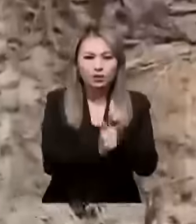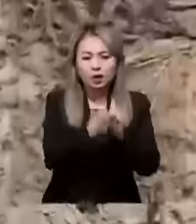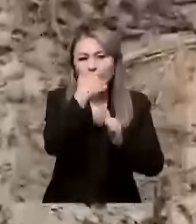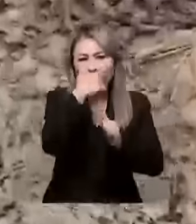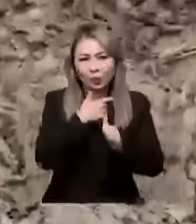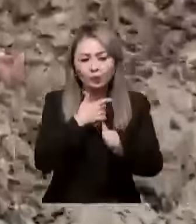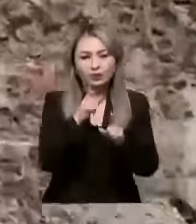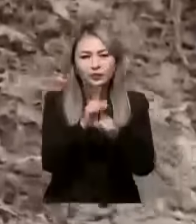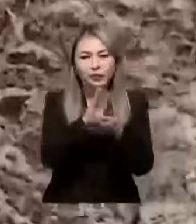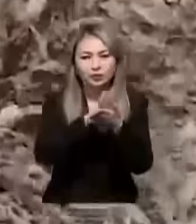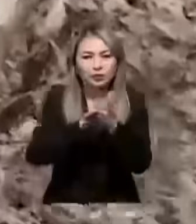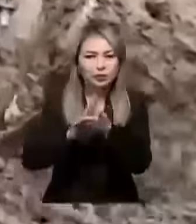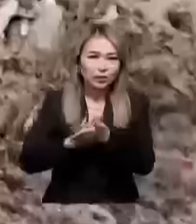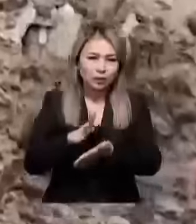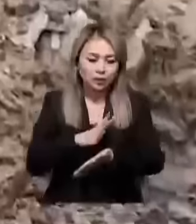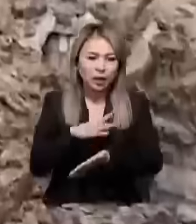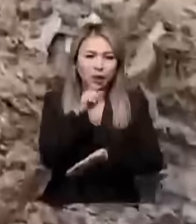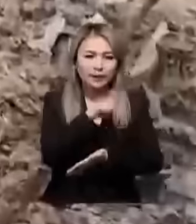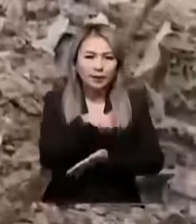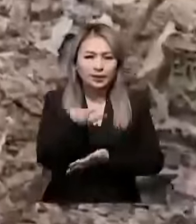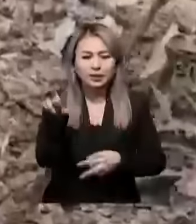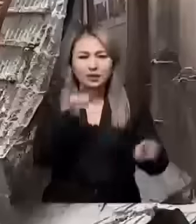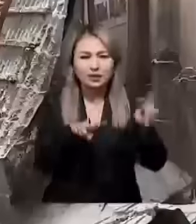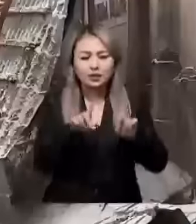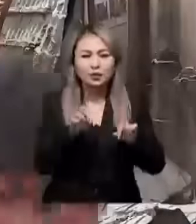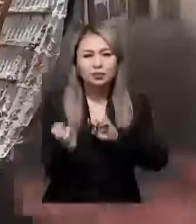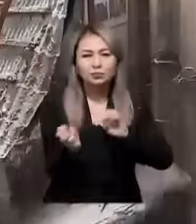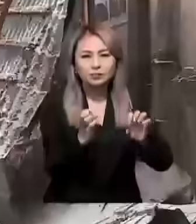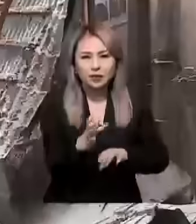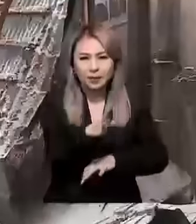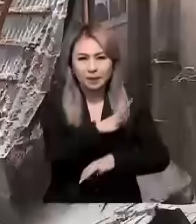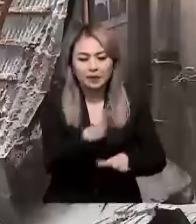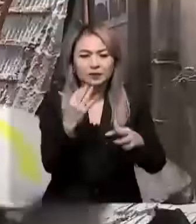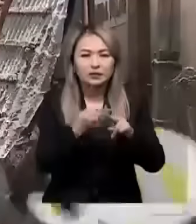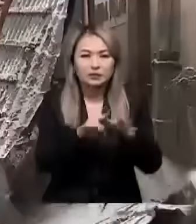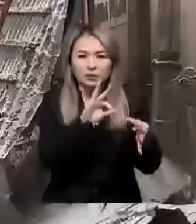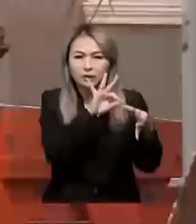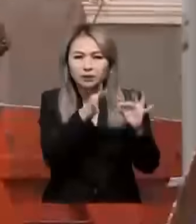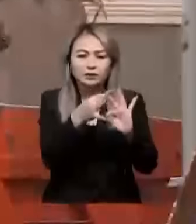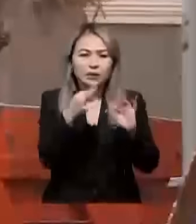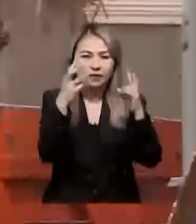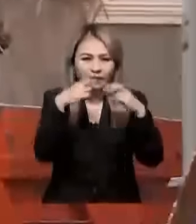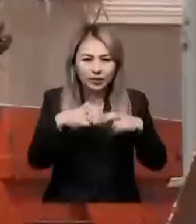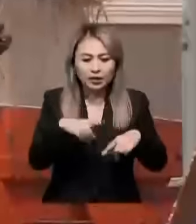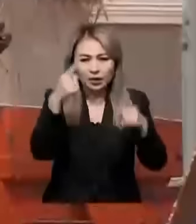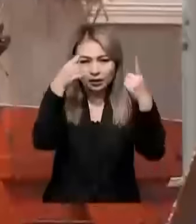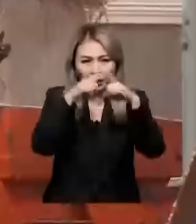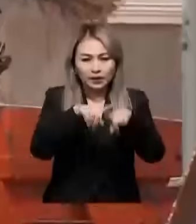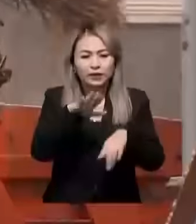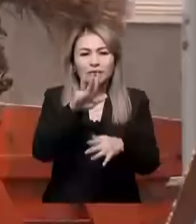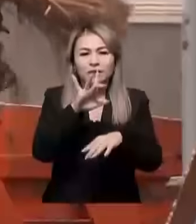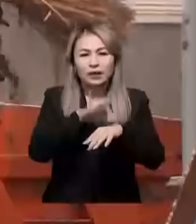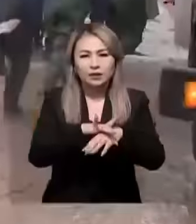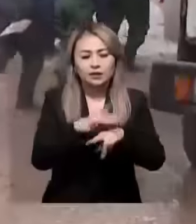аккуратно үйлерін тазаладық адамдарды іздеу шығару үшін. Оқиғаның мән-жайы зерттеліп жатыр. Жағдай техногендік фактордың салдарынан орын